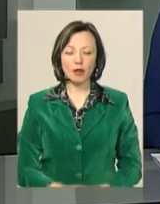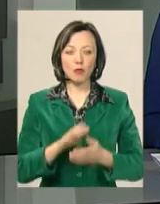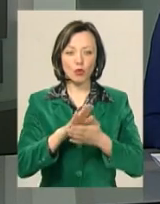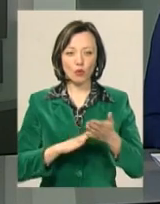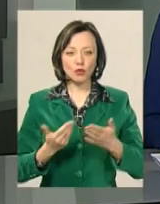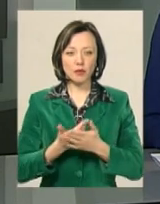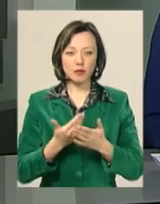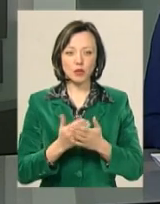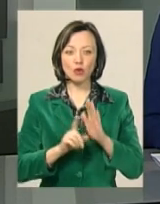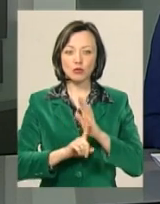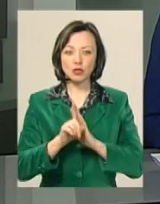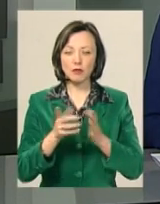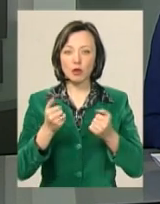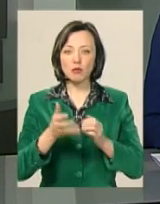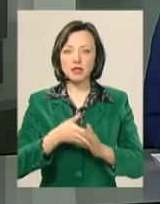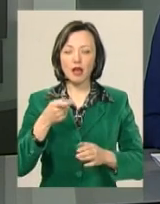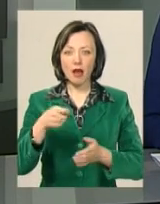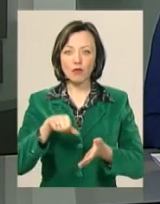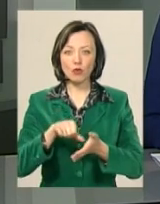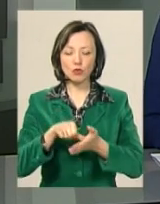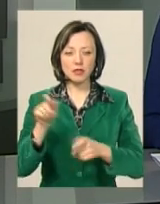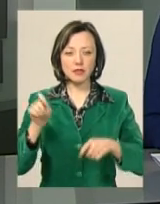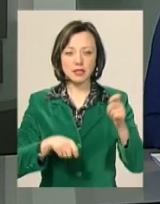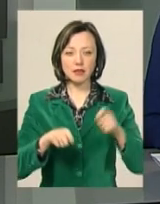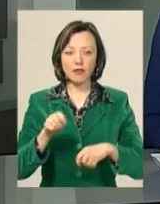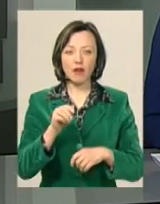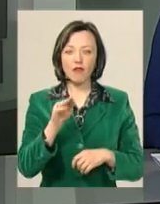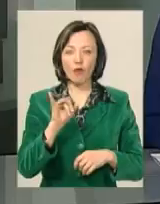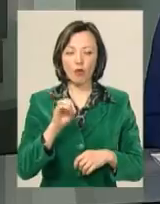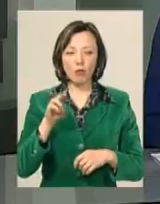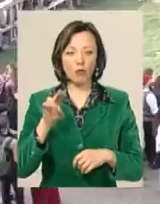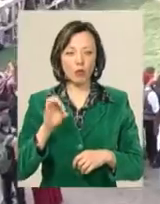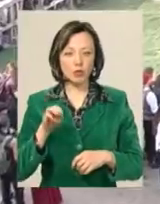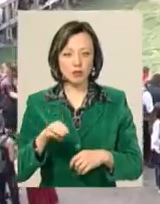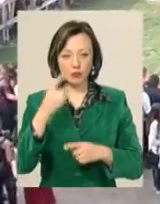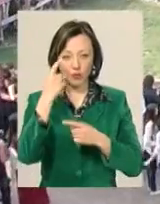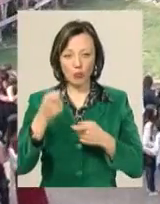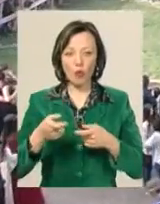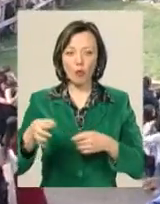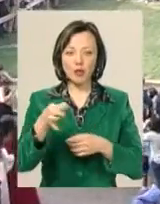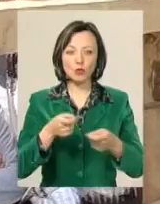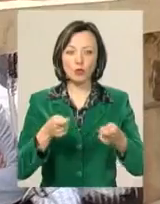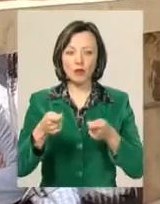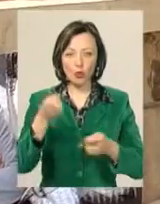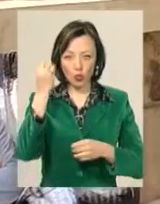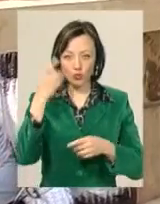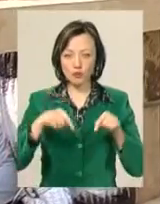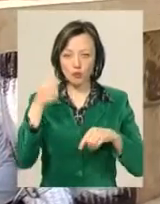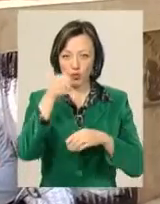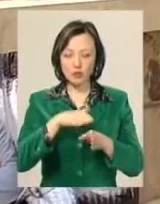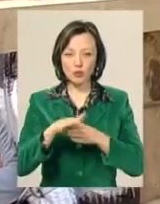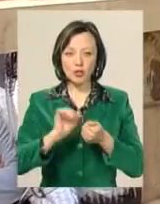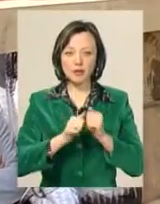Продовжуємо випуск. Розпочався прийом заявок для участі у фестивалі «Форпост», повідомили в обласному управлінні культури. В цьому році він